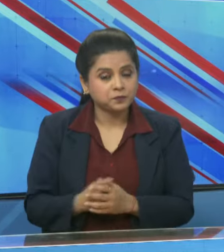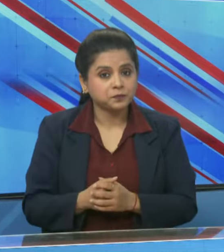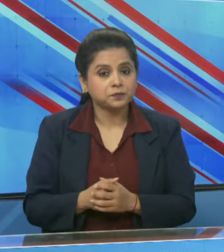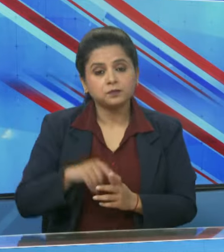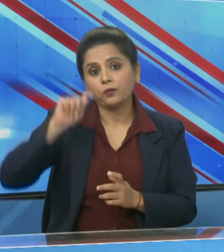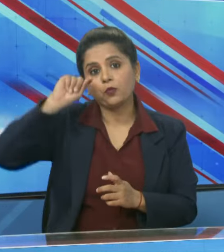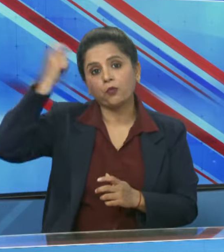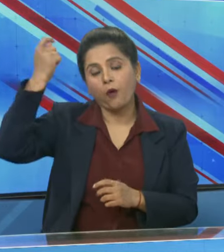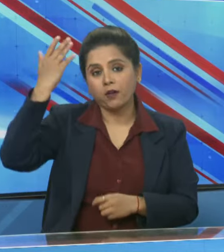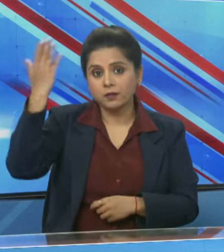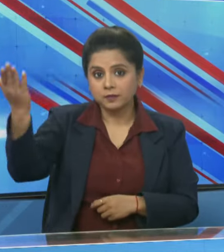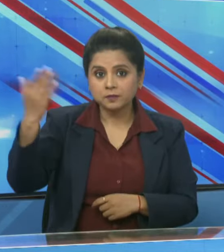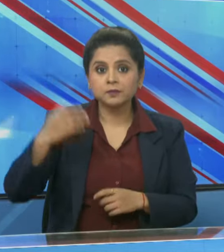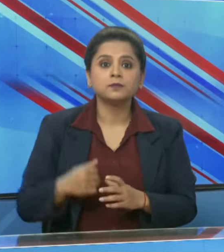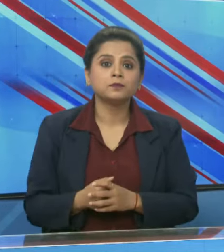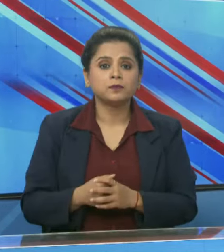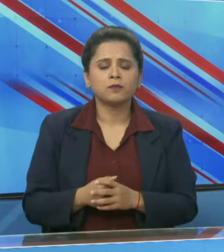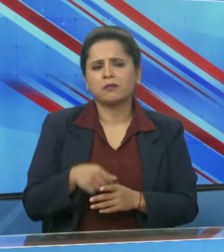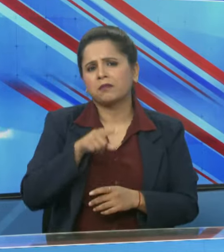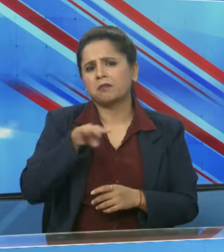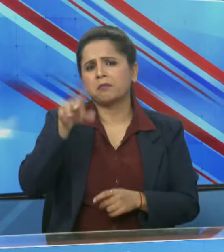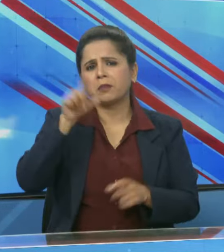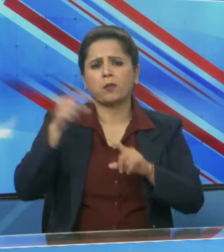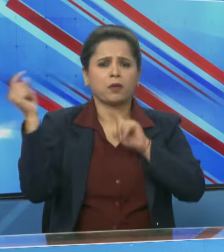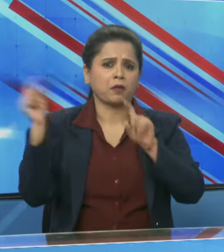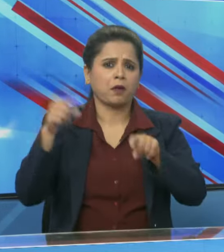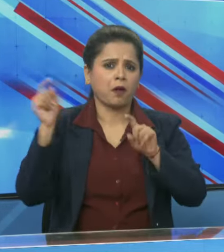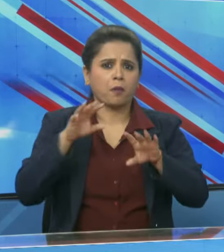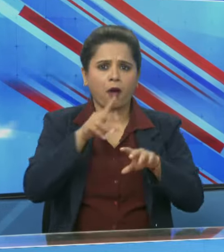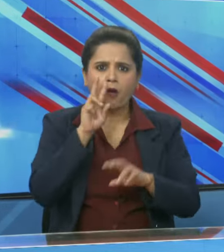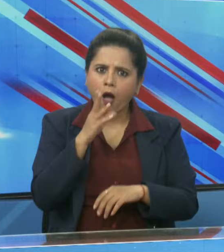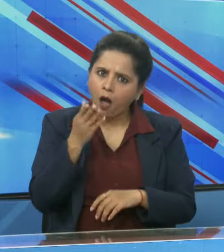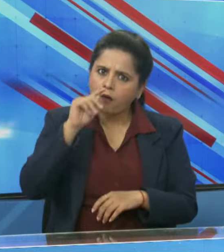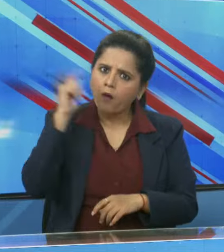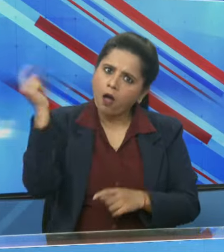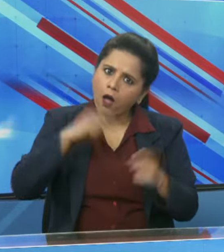विदेश से हजारों लोग आते हुए देखेंगे।